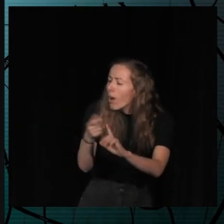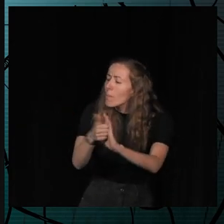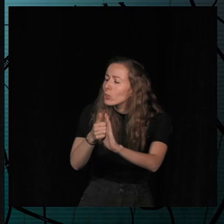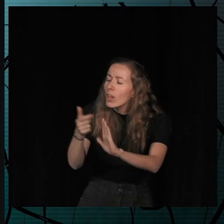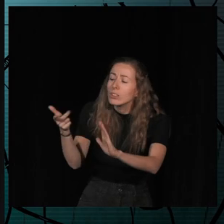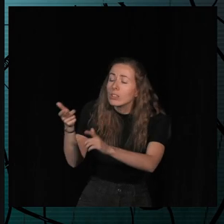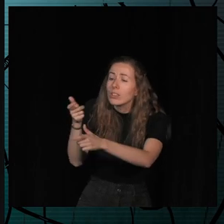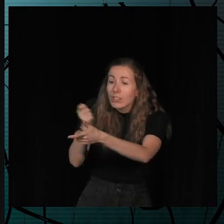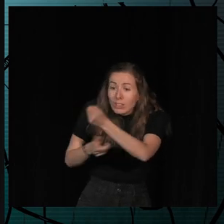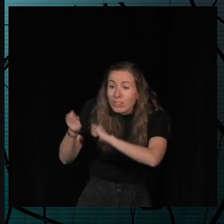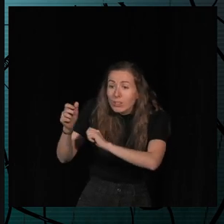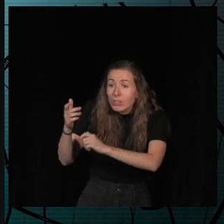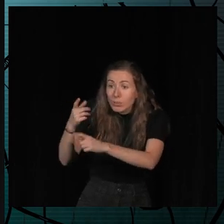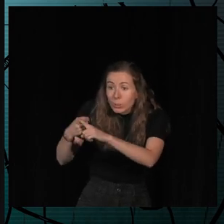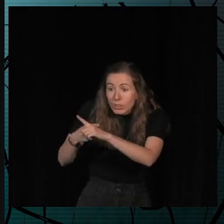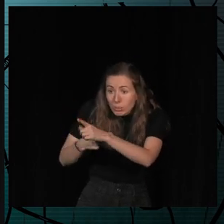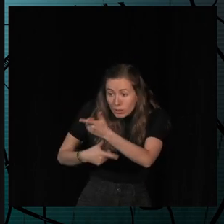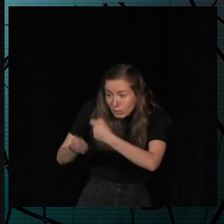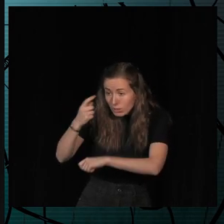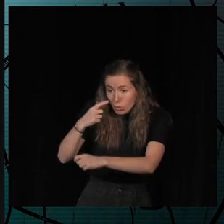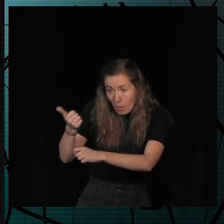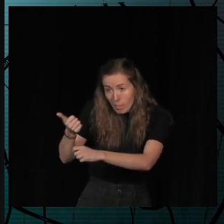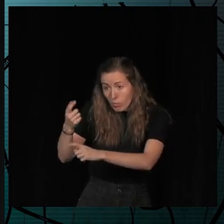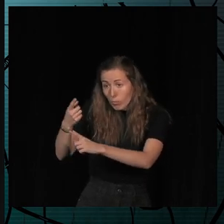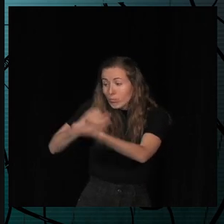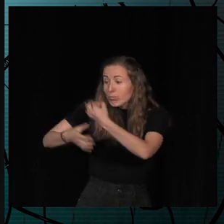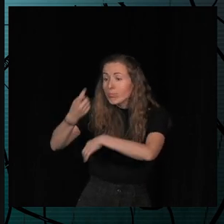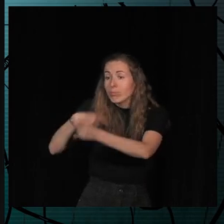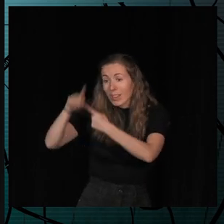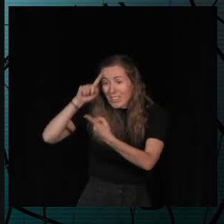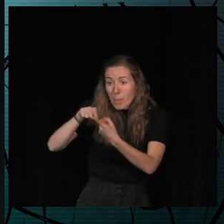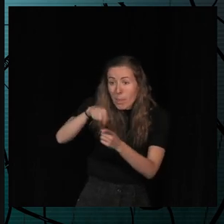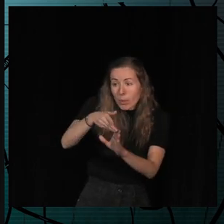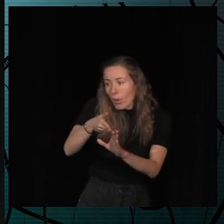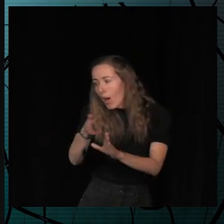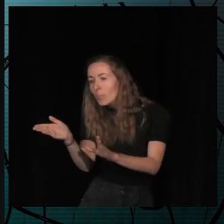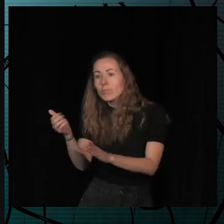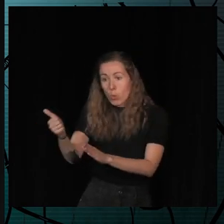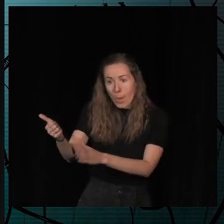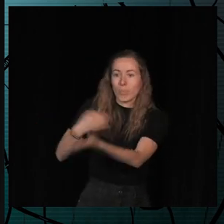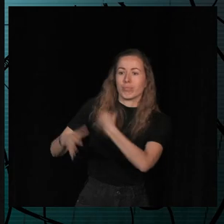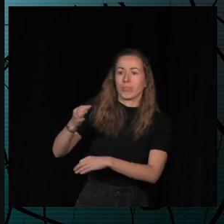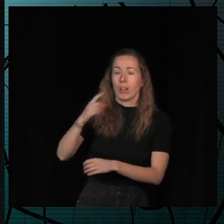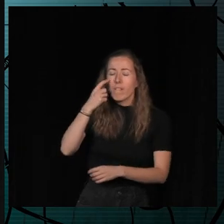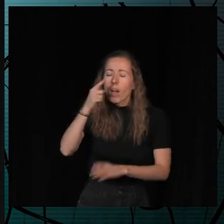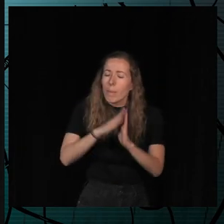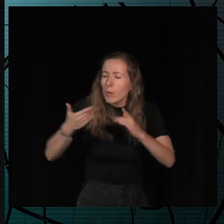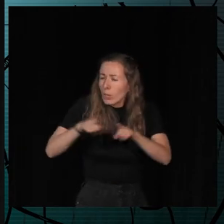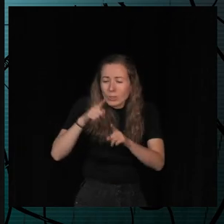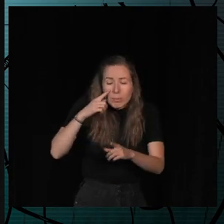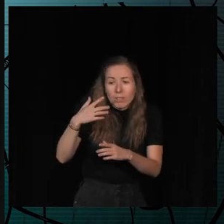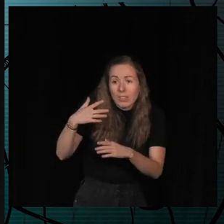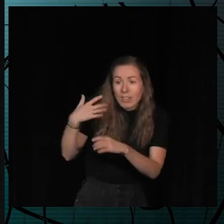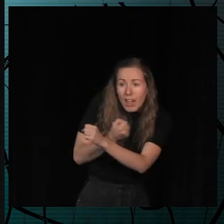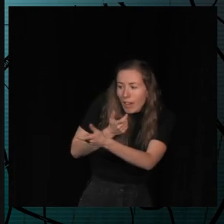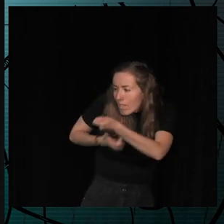les dans les bibliothèques aussi des des groupes où les jeunes parlent des jeux ben vous verrez très vite il parle deux